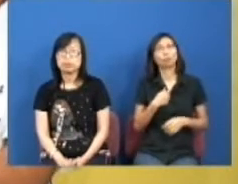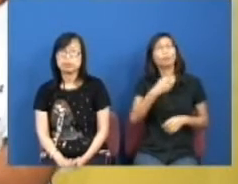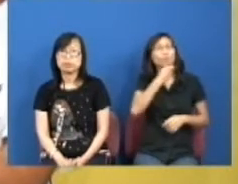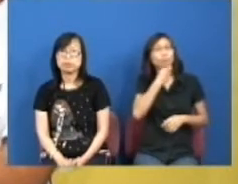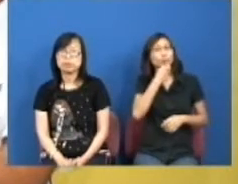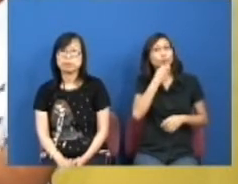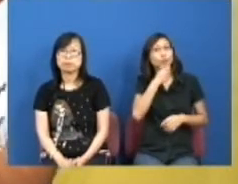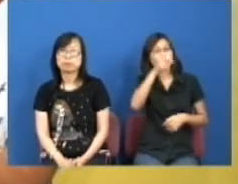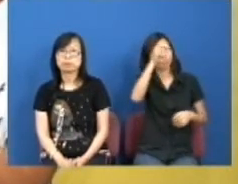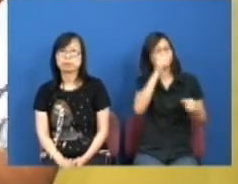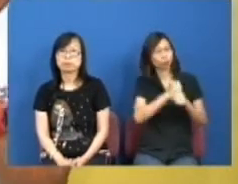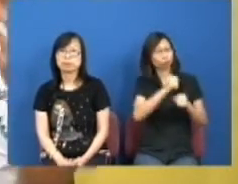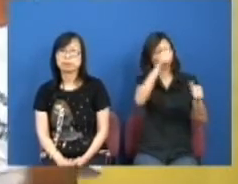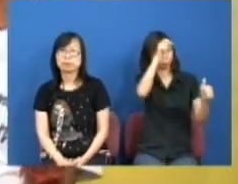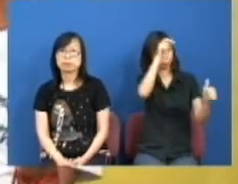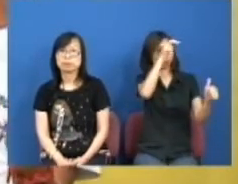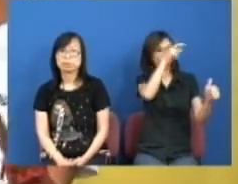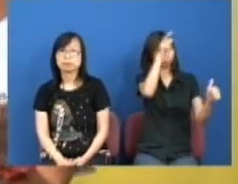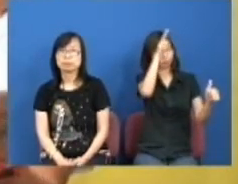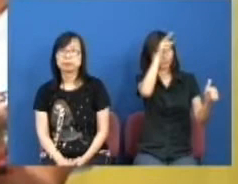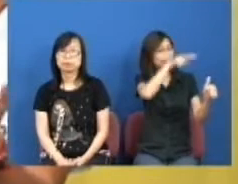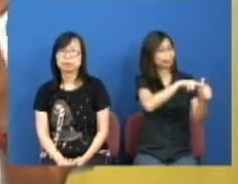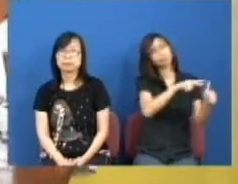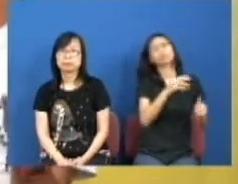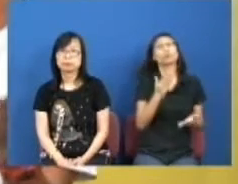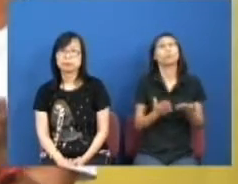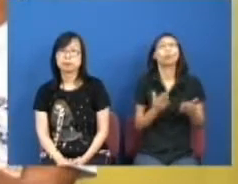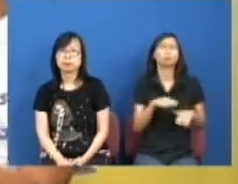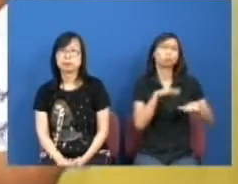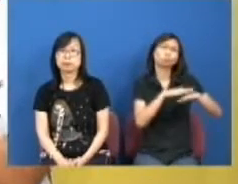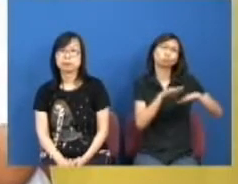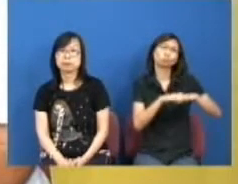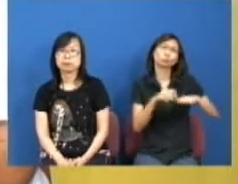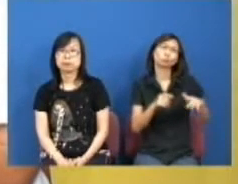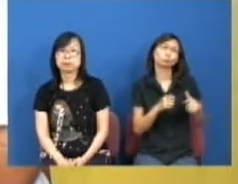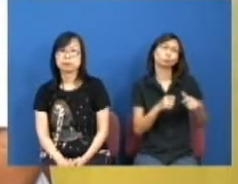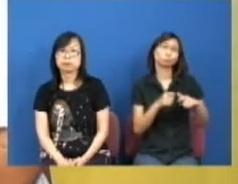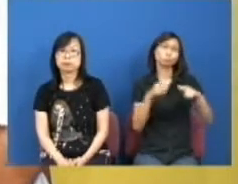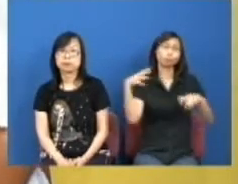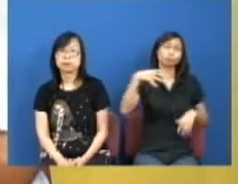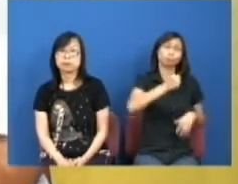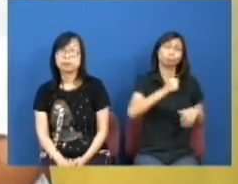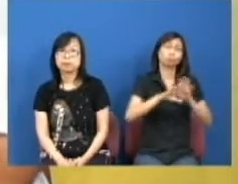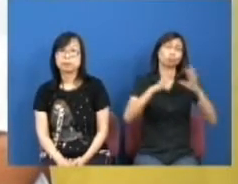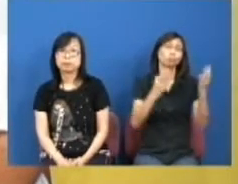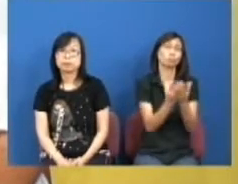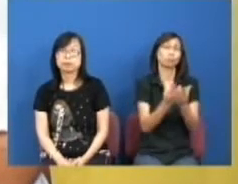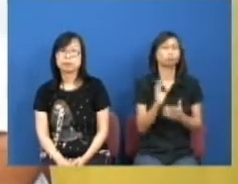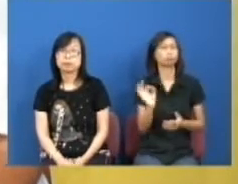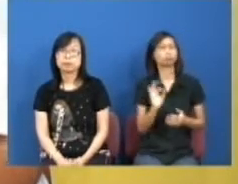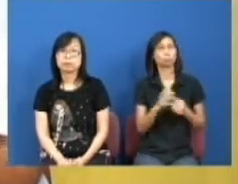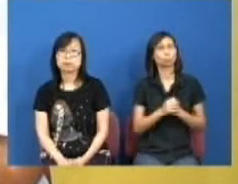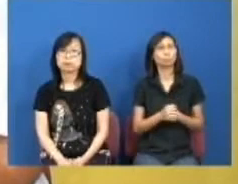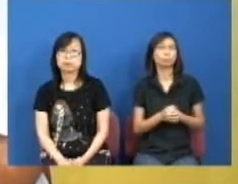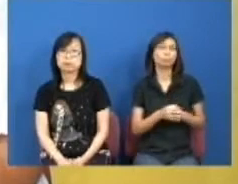係入某啲泛民主派政黨又冇出道，入親中政黨，佢又覺得自己